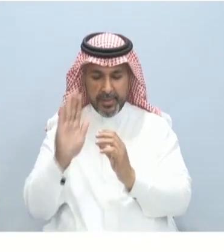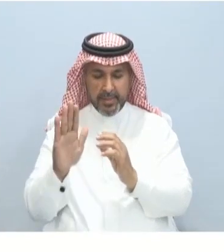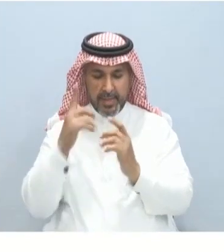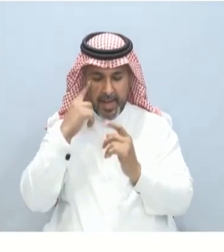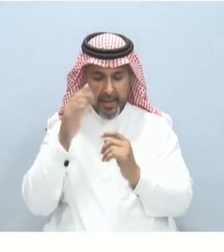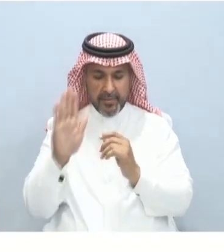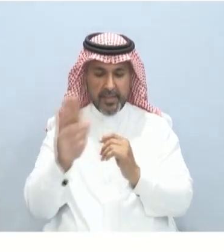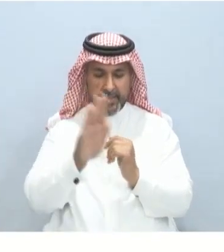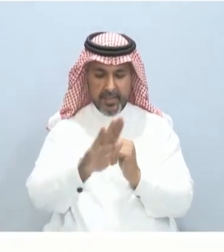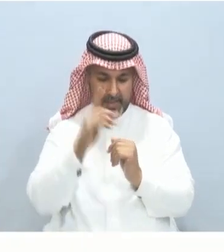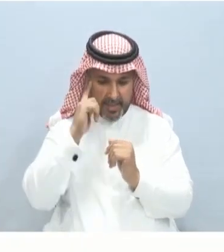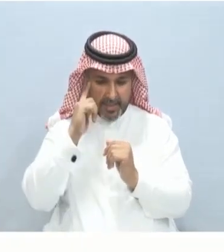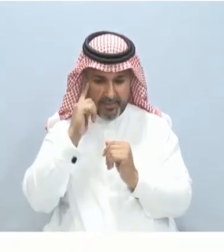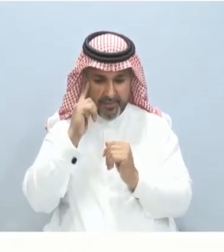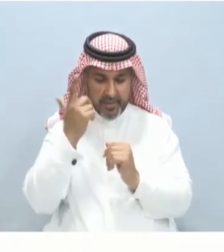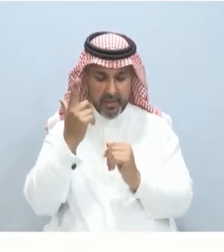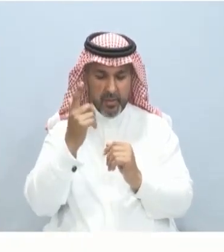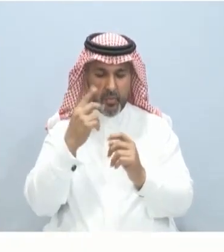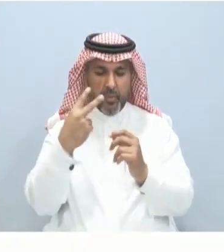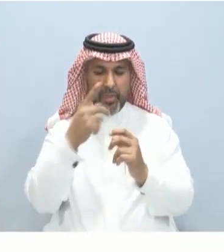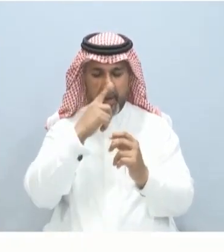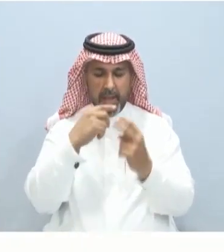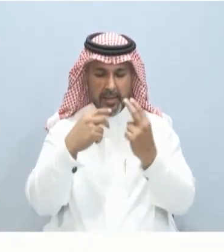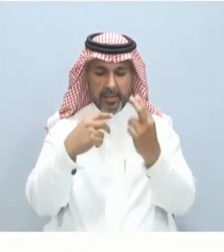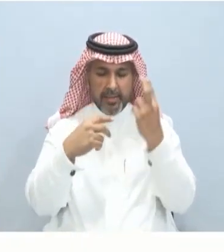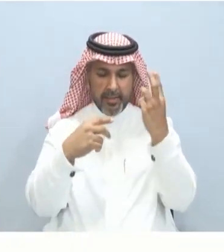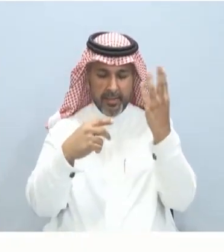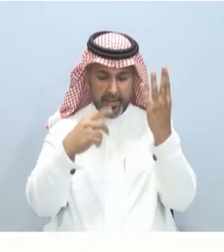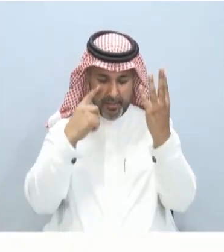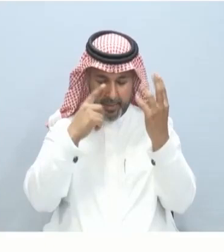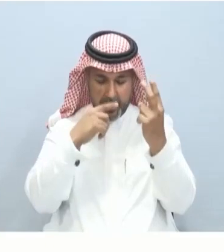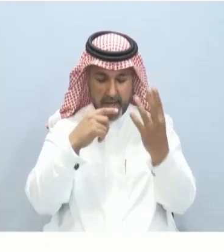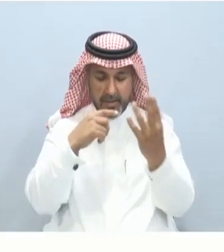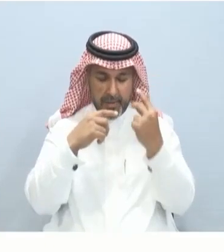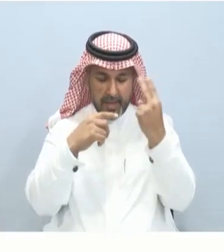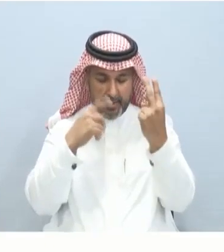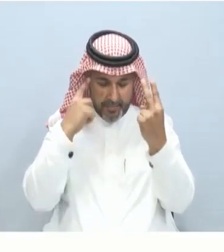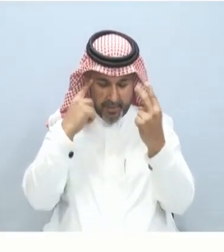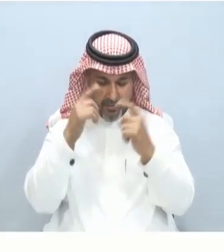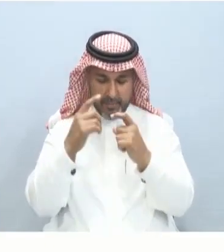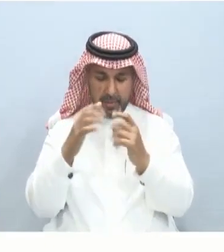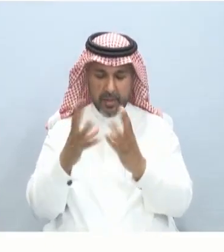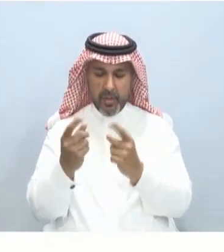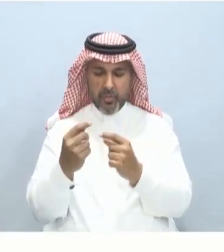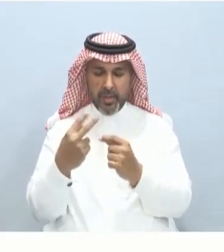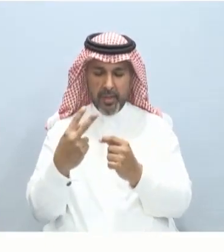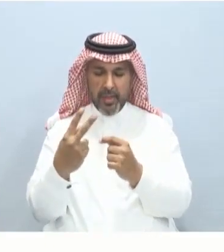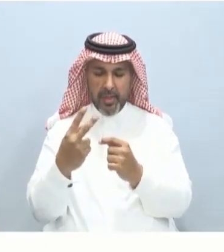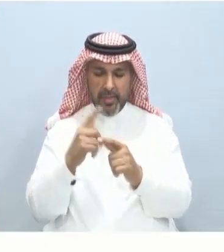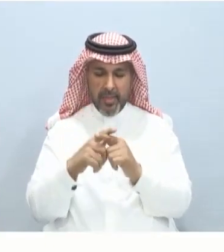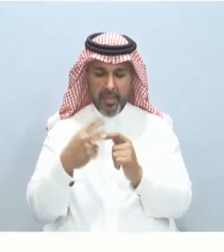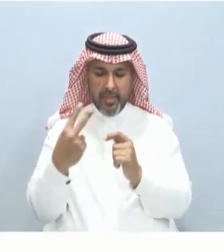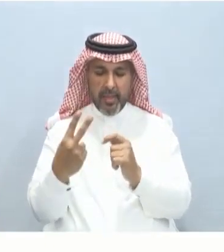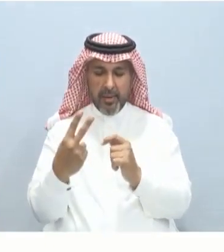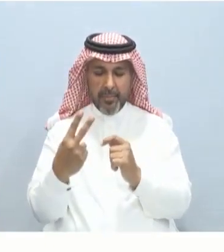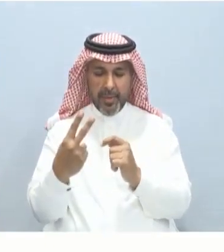ونقوم بتربيع الحد الثاني عباره عن اربعه وبالنسبه للحد الاوسط هو عباره عن